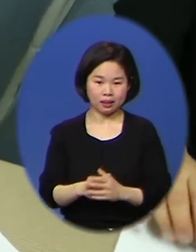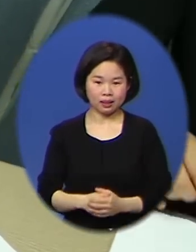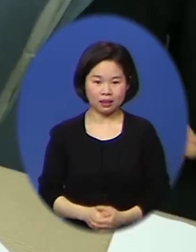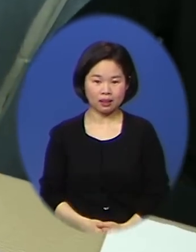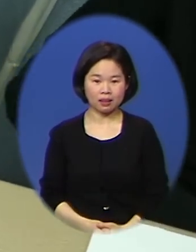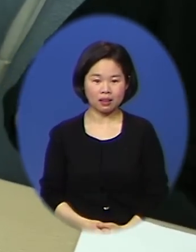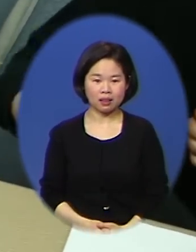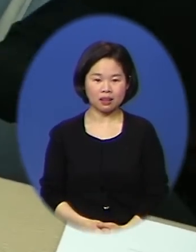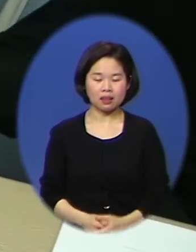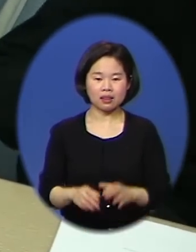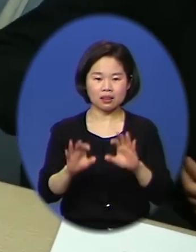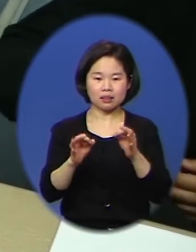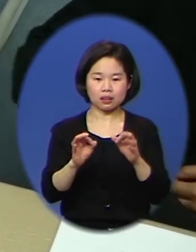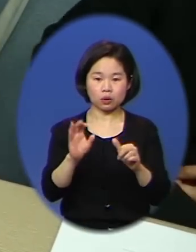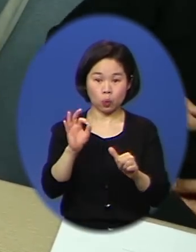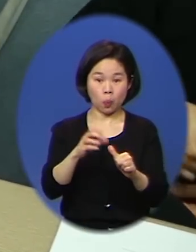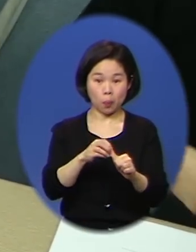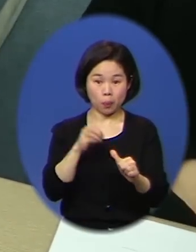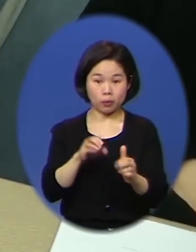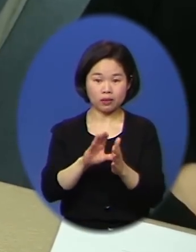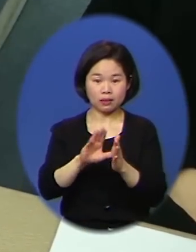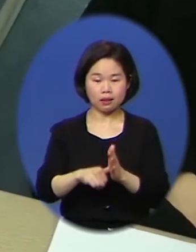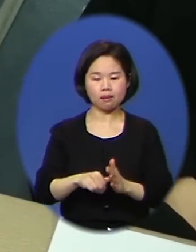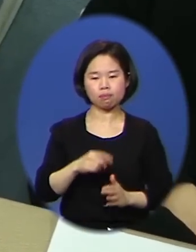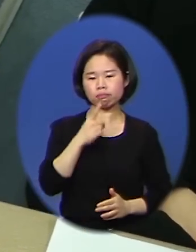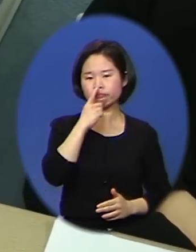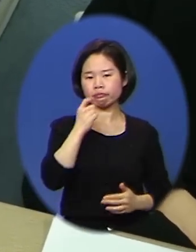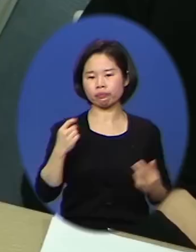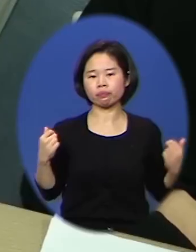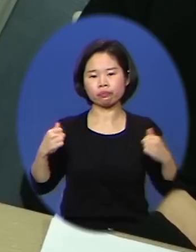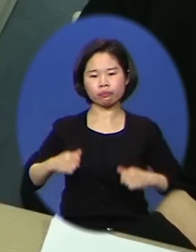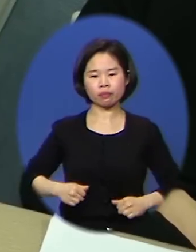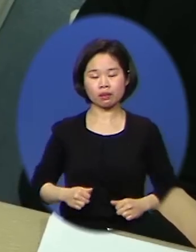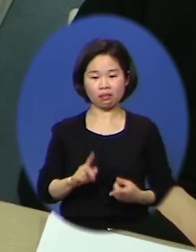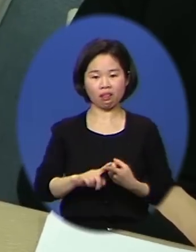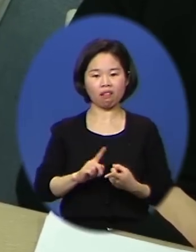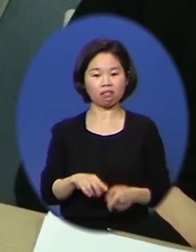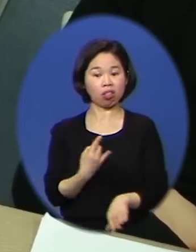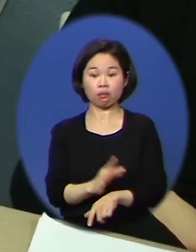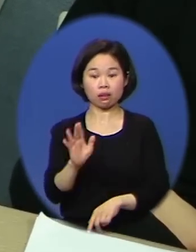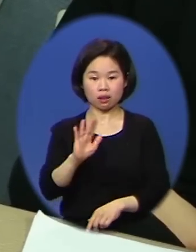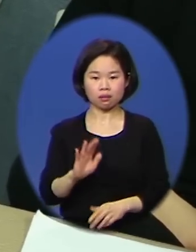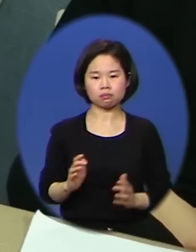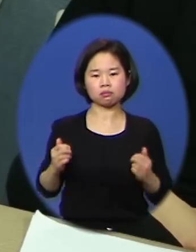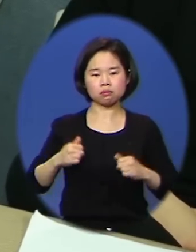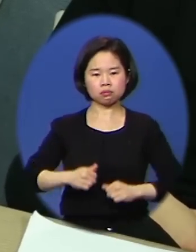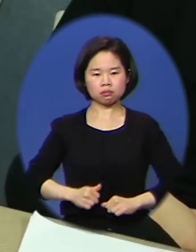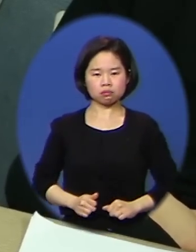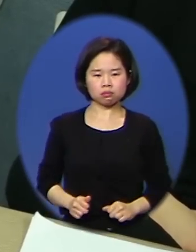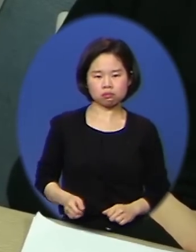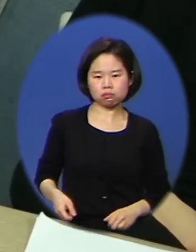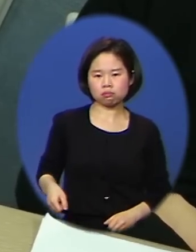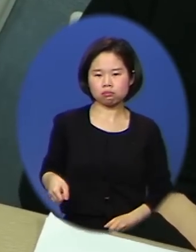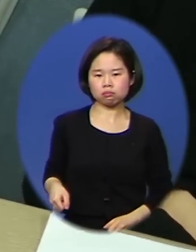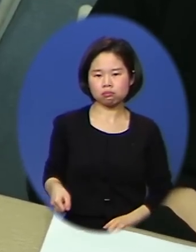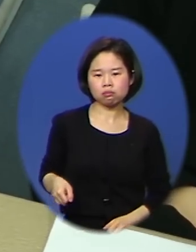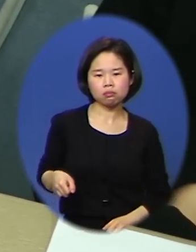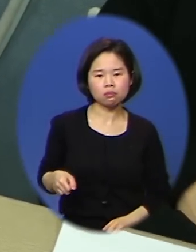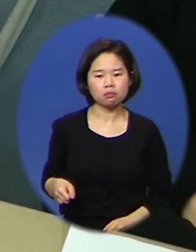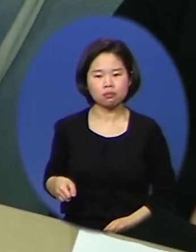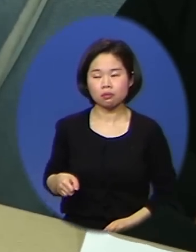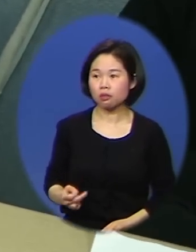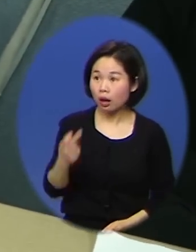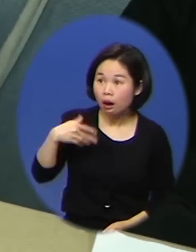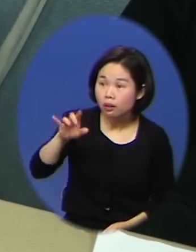은행 돈 뽑을 때 차를 읽고 가잖아요. 이렇게 딱, 이렇게 안 나가요. 딱 이렇게 딱 읽고, 그리고 딱 이렇게 해서, 어디, 형 어디 가요?